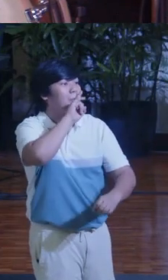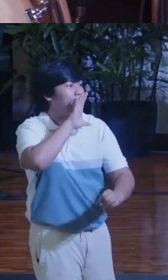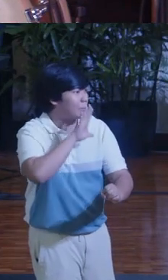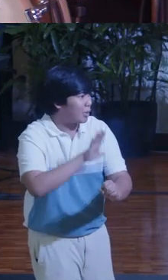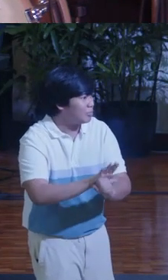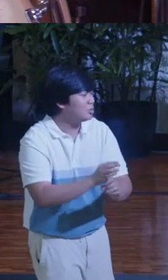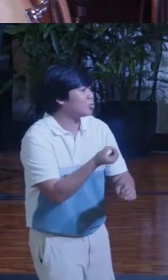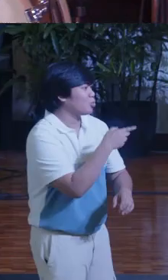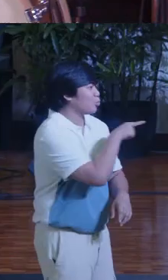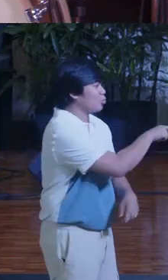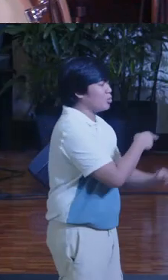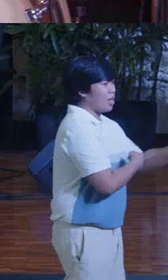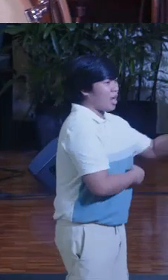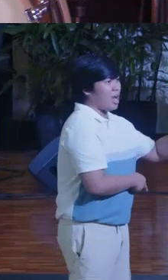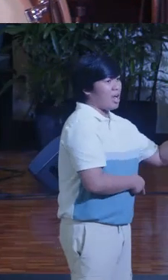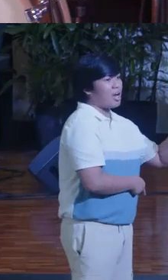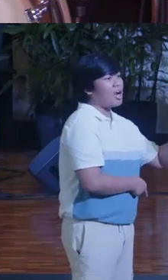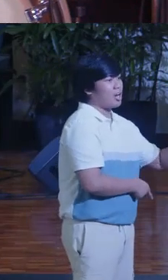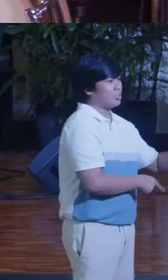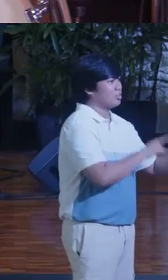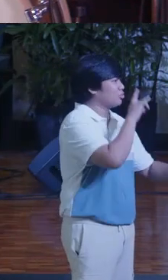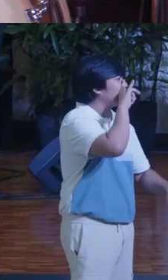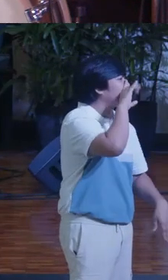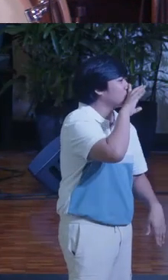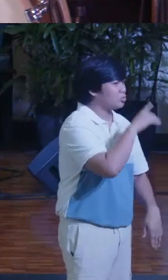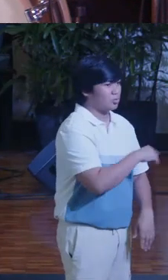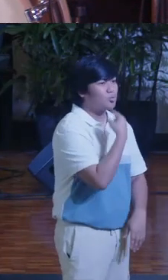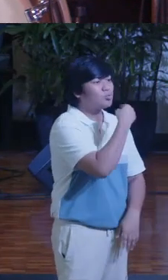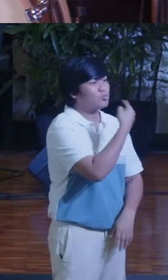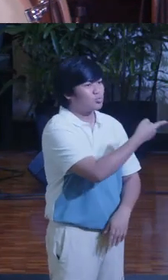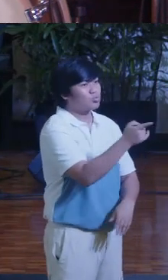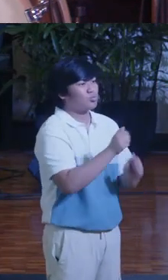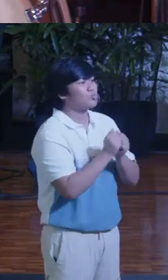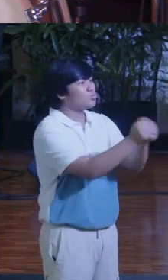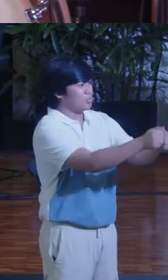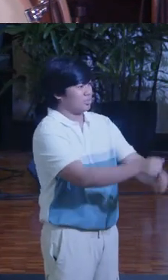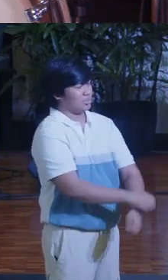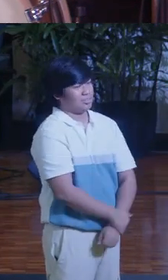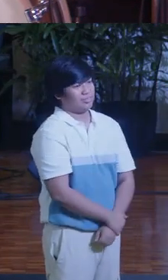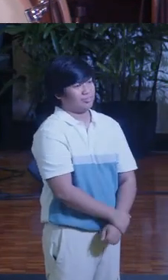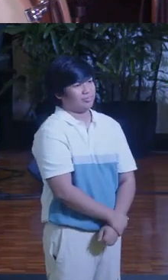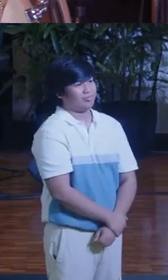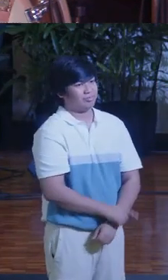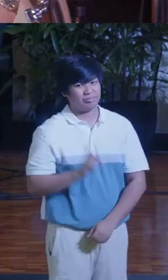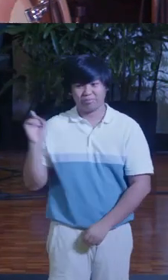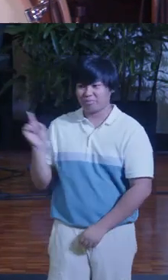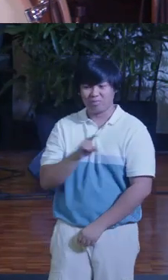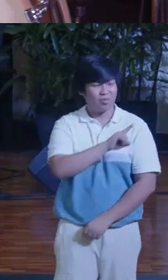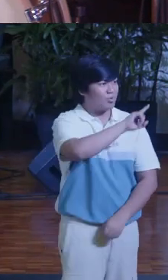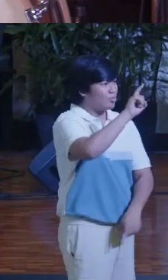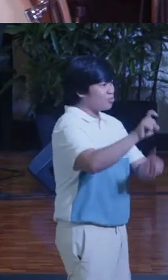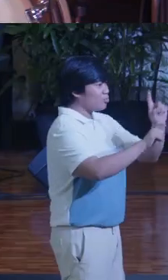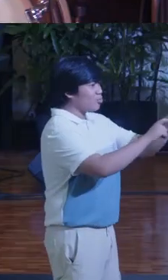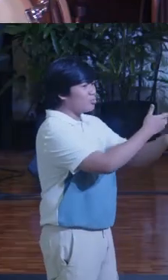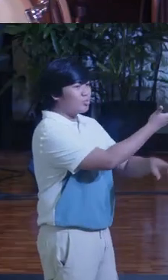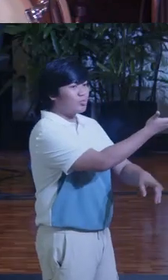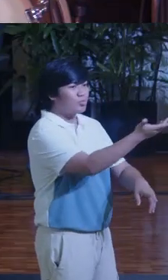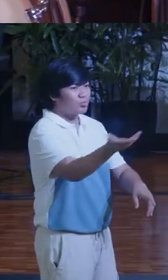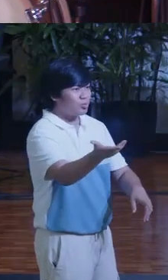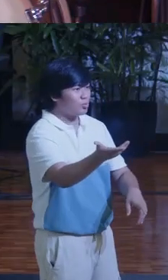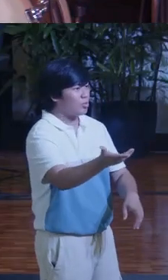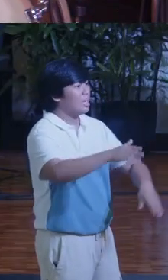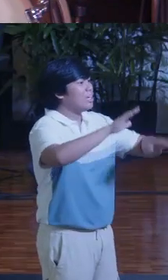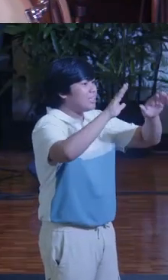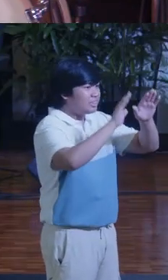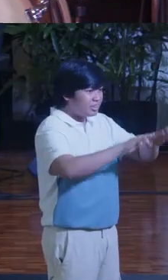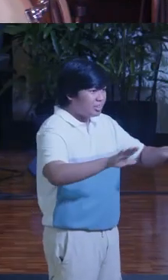you, brothers, like Isaac, are children of promise. Pwede ko din sabihin sa inyo, ngayon kayo, mga taga-GCF, you are